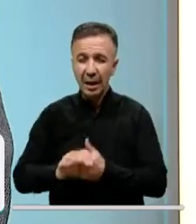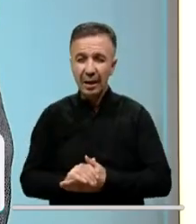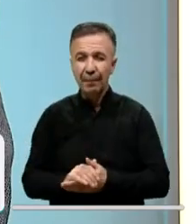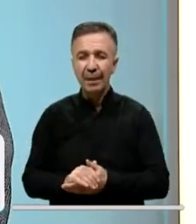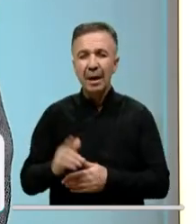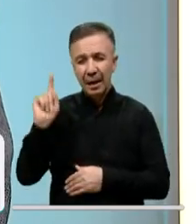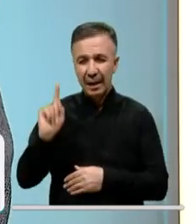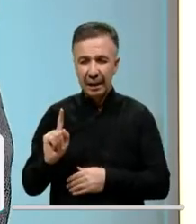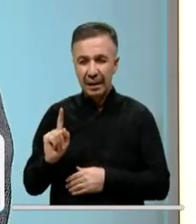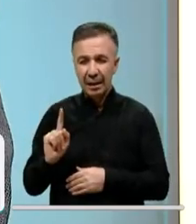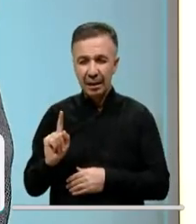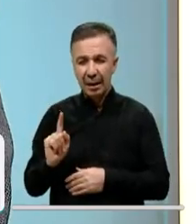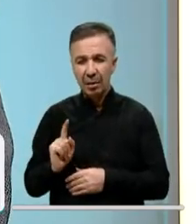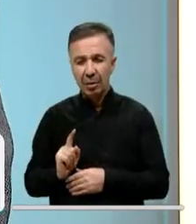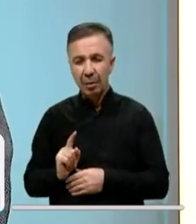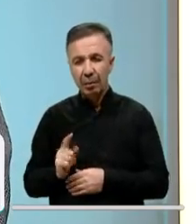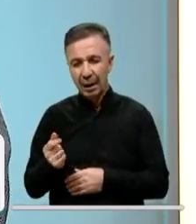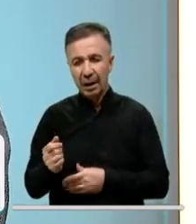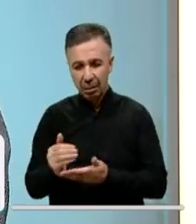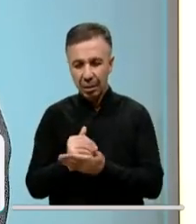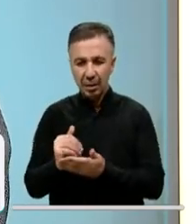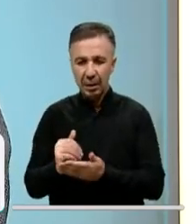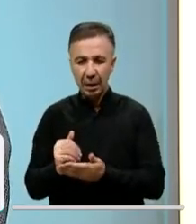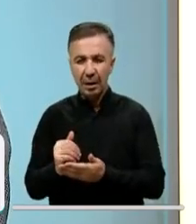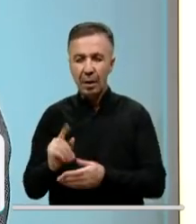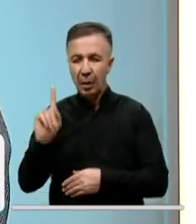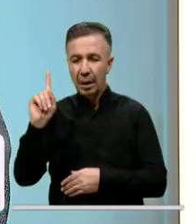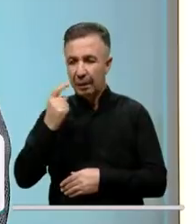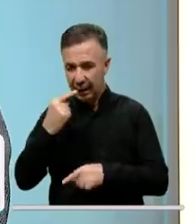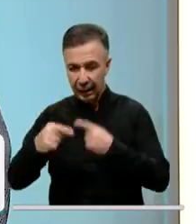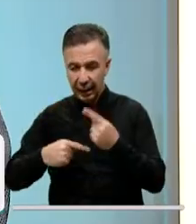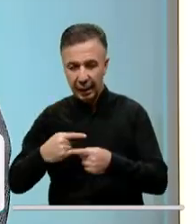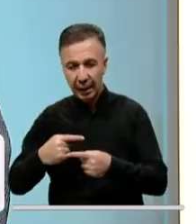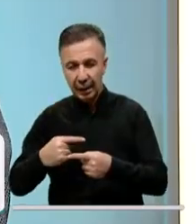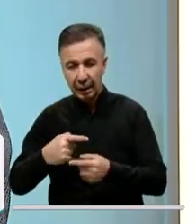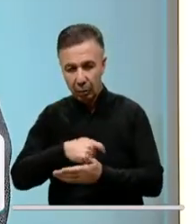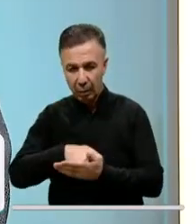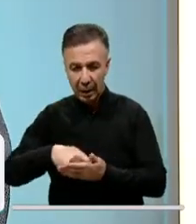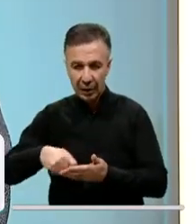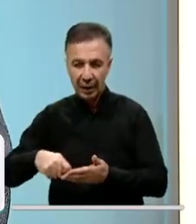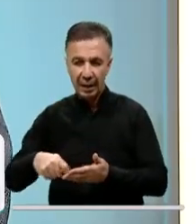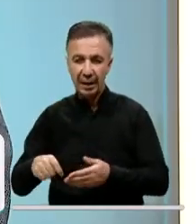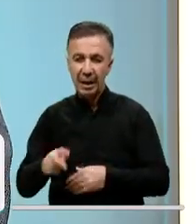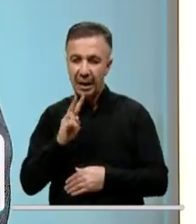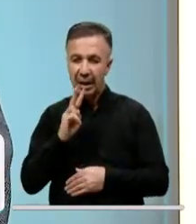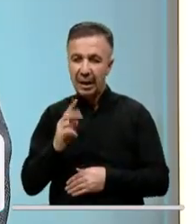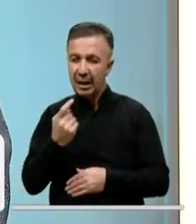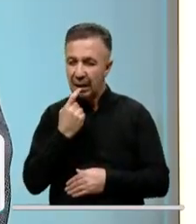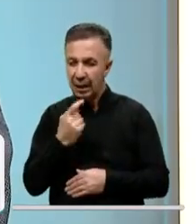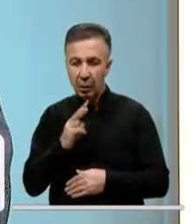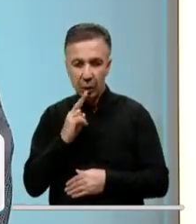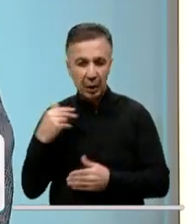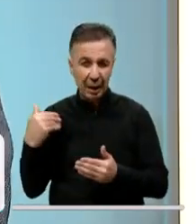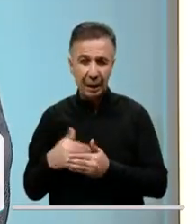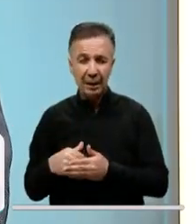ulaştığında üzerinden bir yıl geçmesini şart koşarken bu ücretlilerin, maaşların hani yıl sonuna kadar